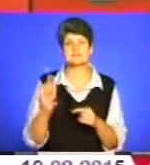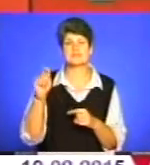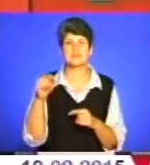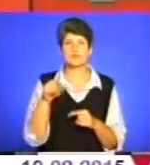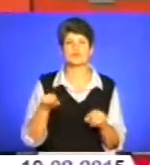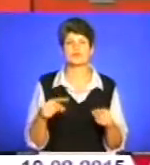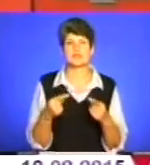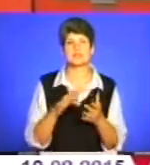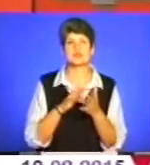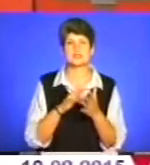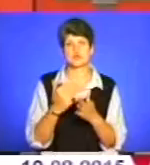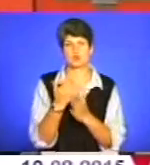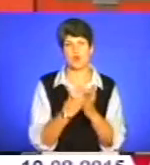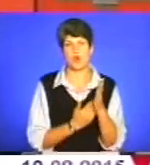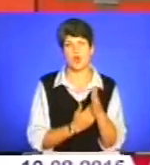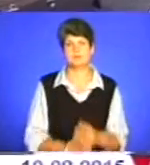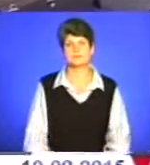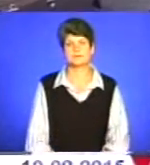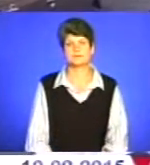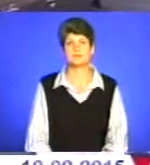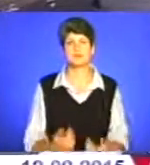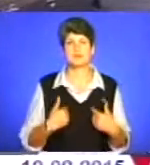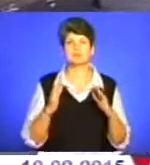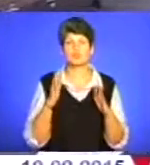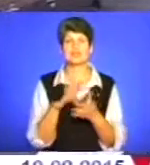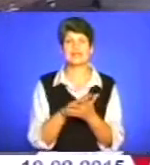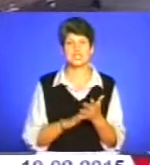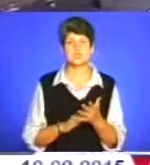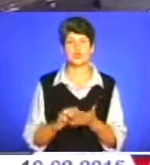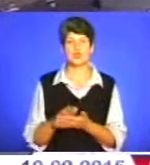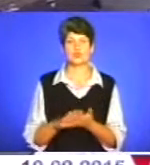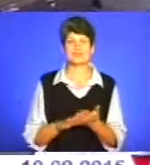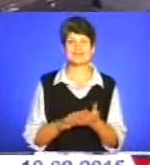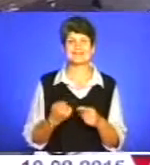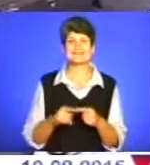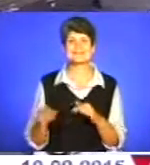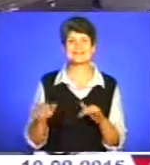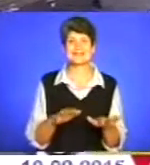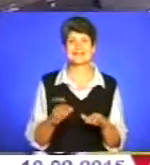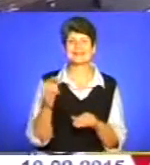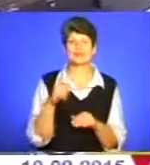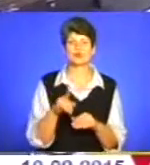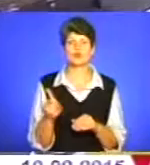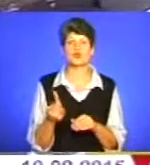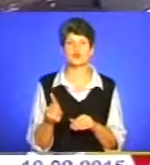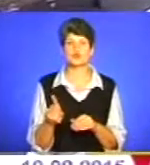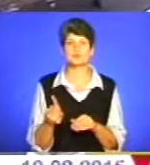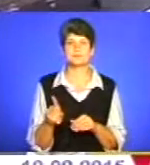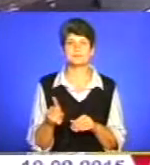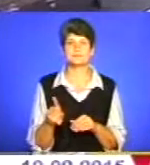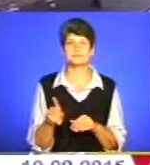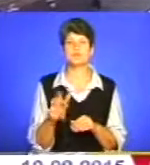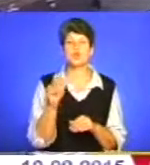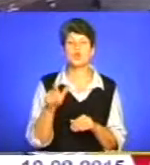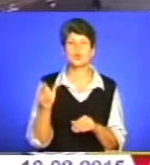створили туристичну програму. Ми будемо далі продовжувати такі заходи для того, щоб